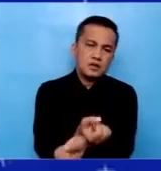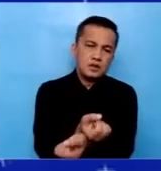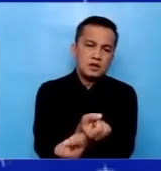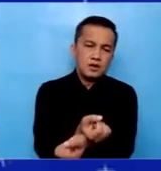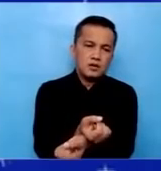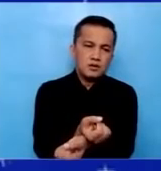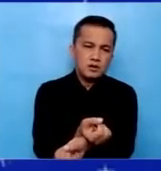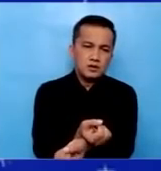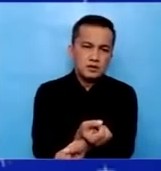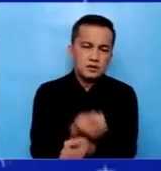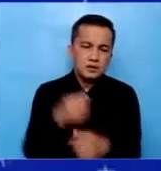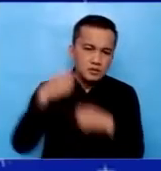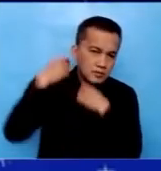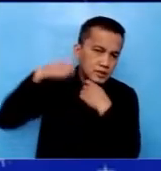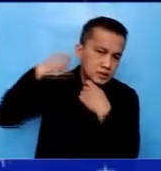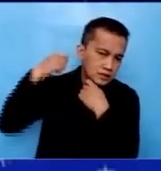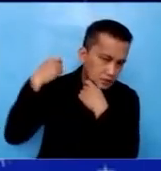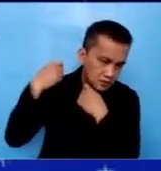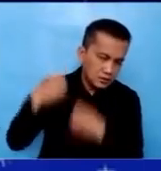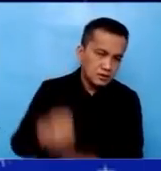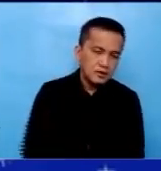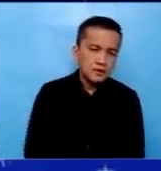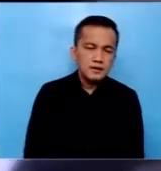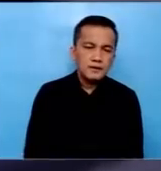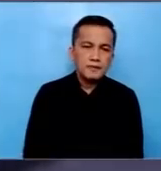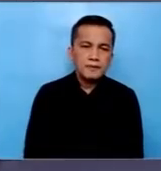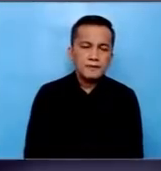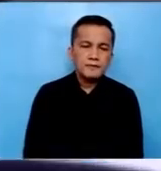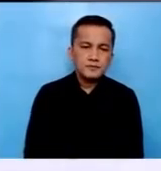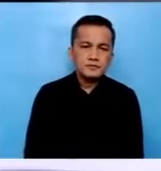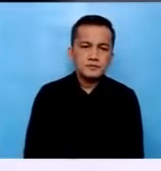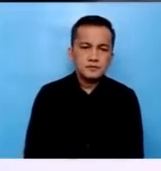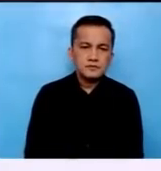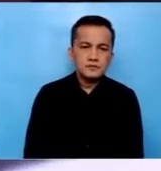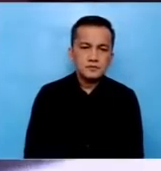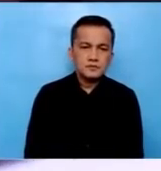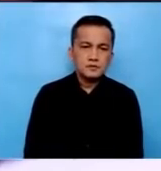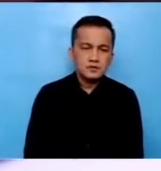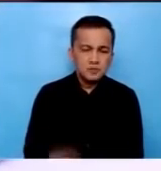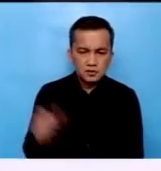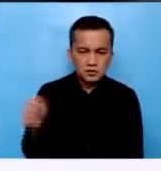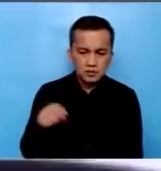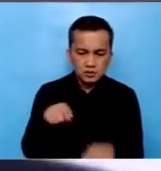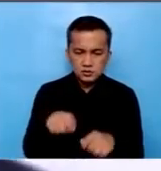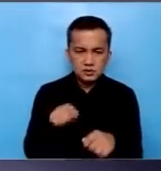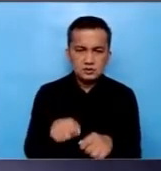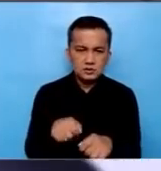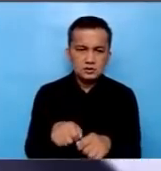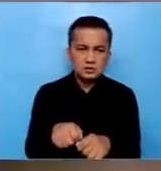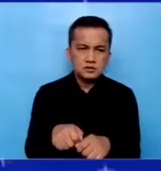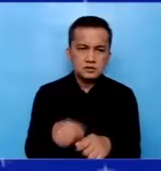may tali rin sa kanyang leeg. Kaya ang kutilyo. Hindi tatanggalin ko yung sa, ano, sa leeg.